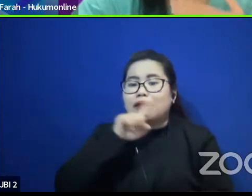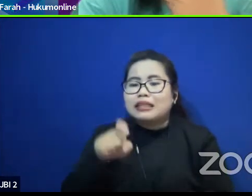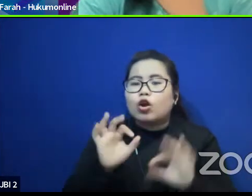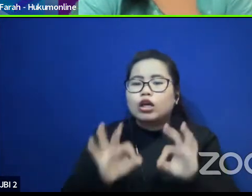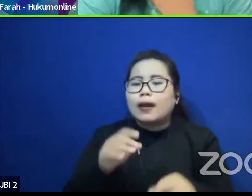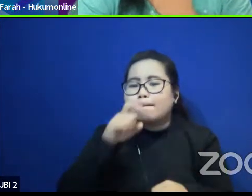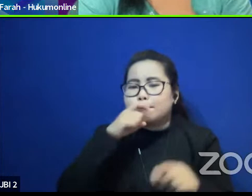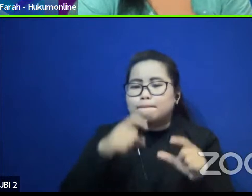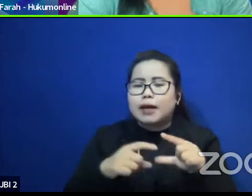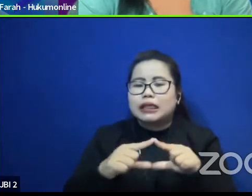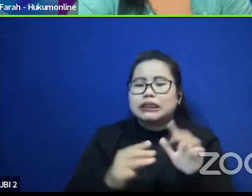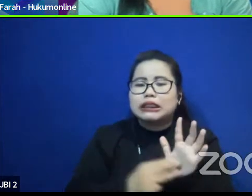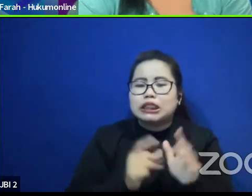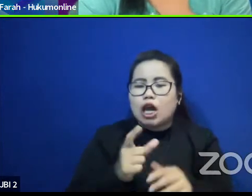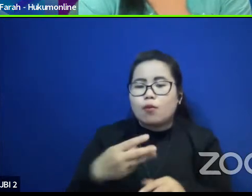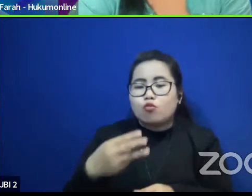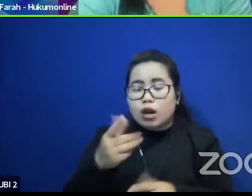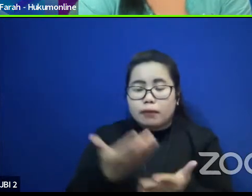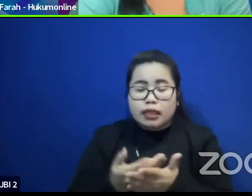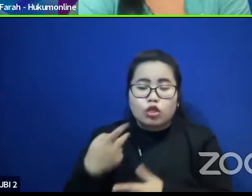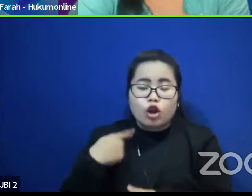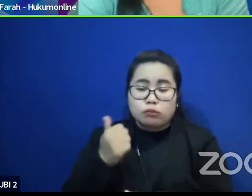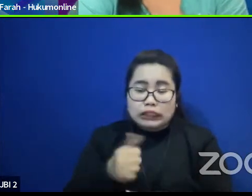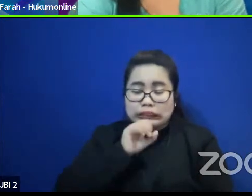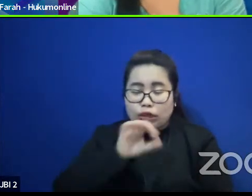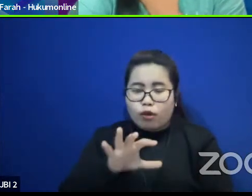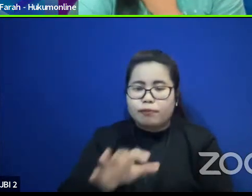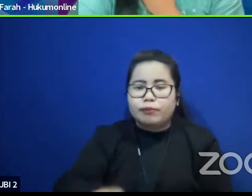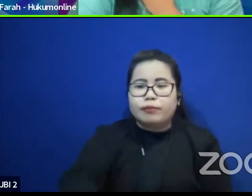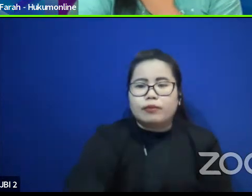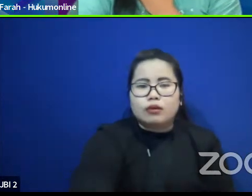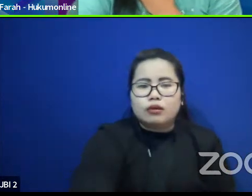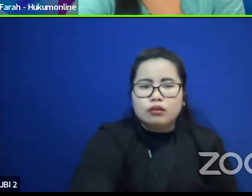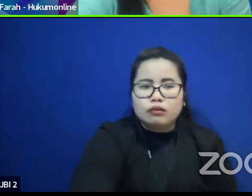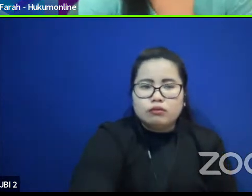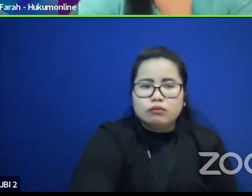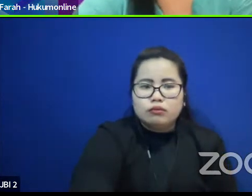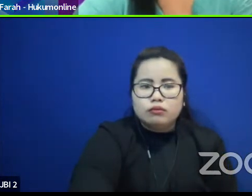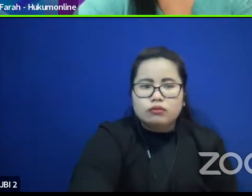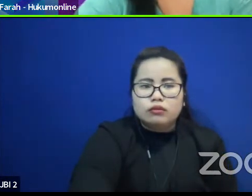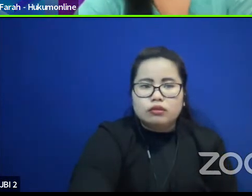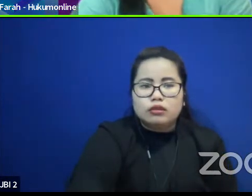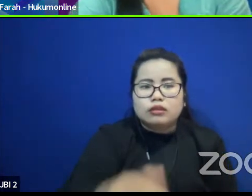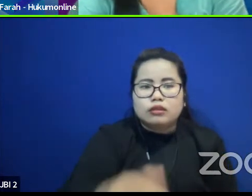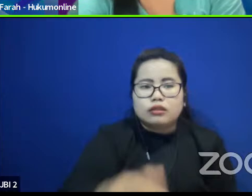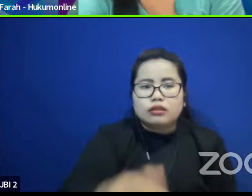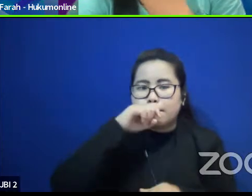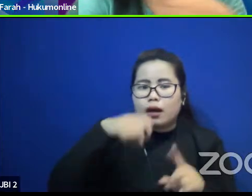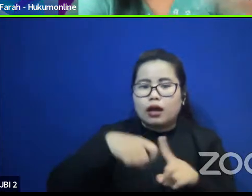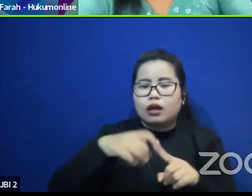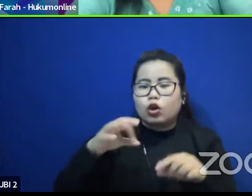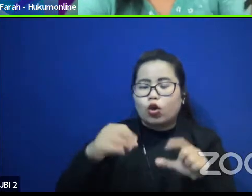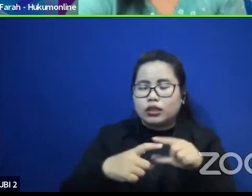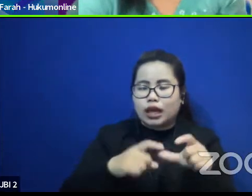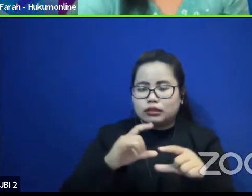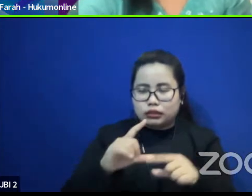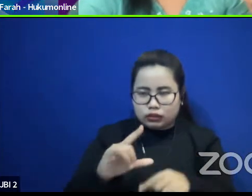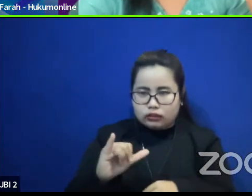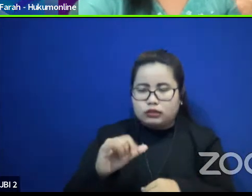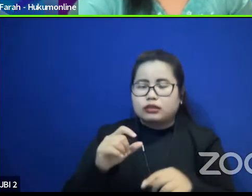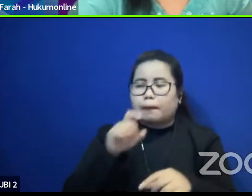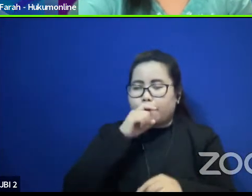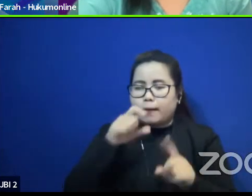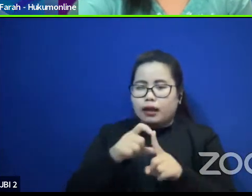tolong Pak Samuel untuk menjawab terus silahkan kemudian Pak Kosasih dan Pak dari dari aspek Om